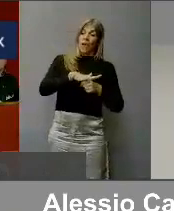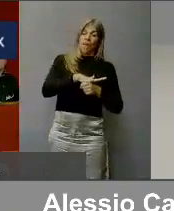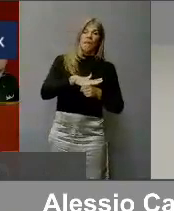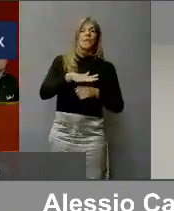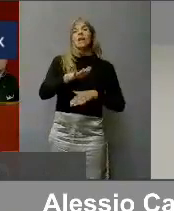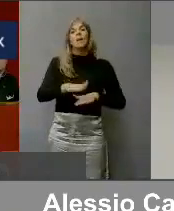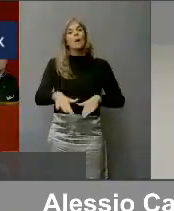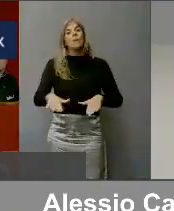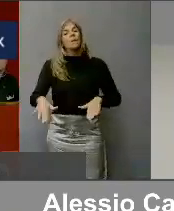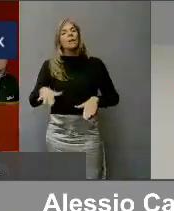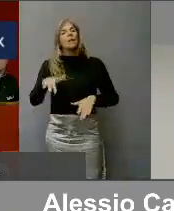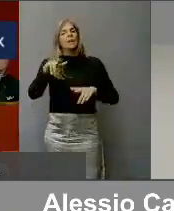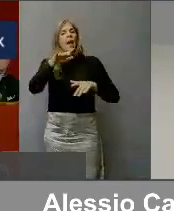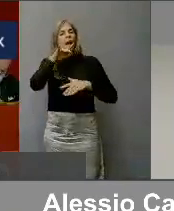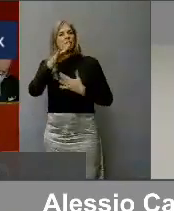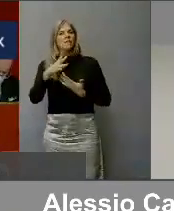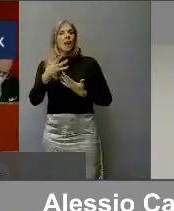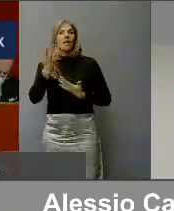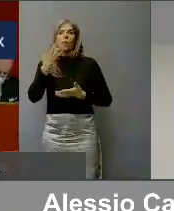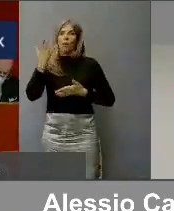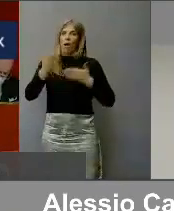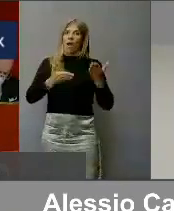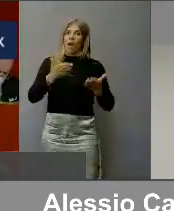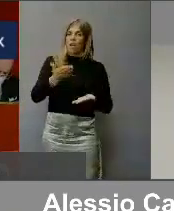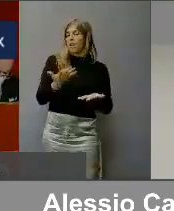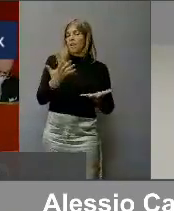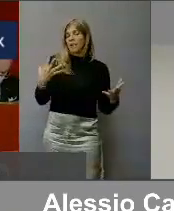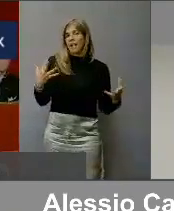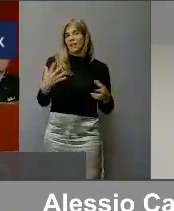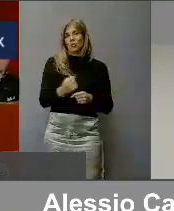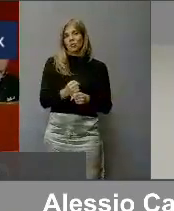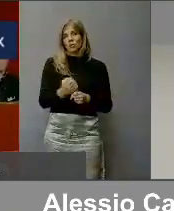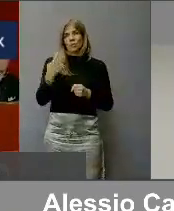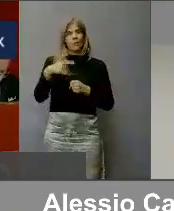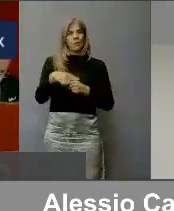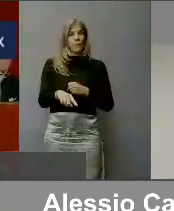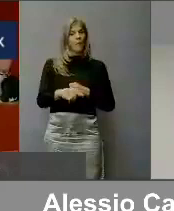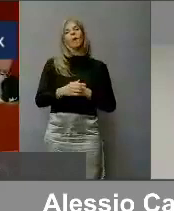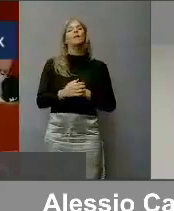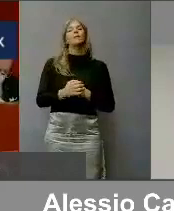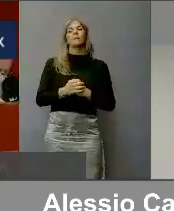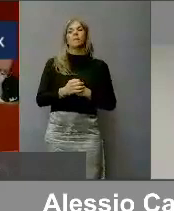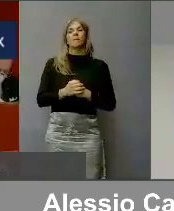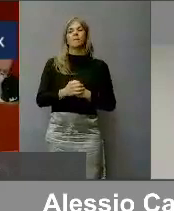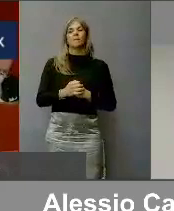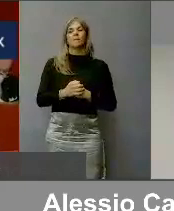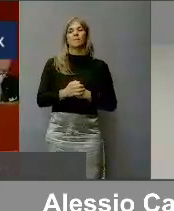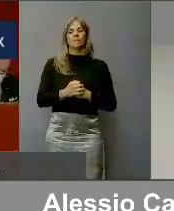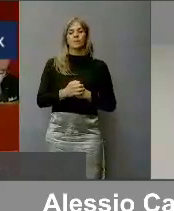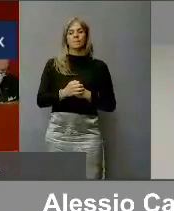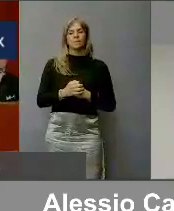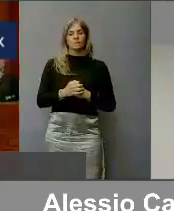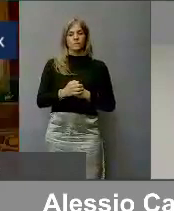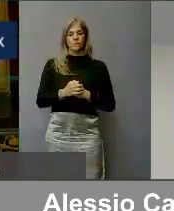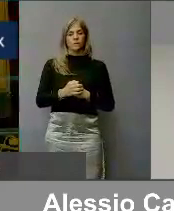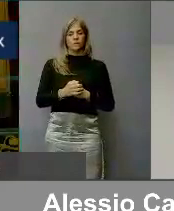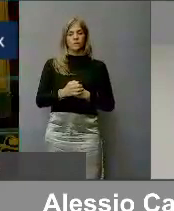andare quindi semplicemente questa è la sintesi del dell'illustrazione della mozione grazie